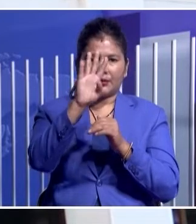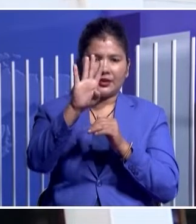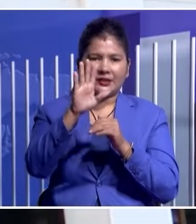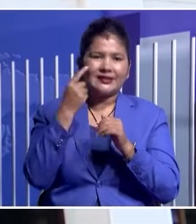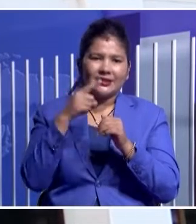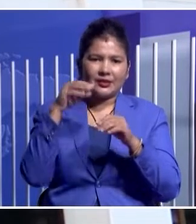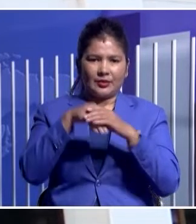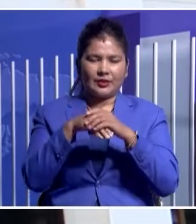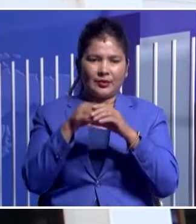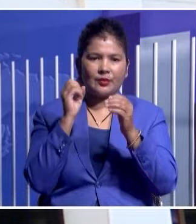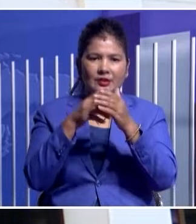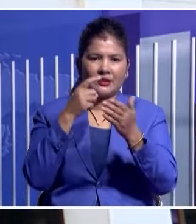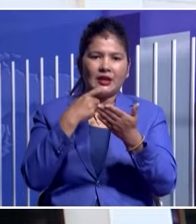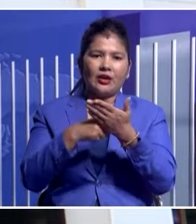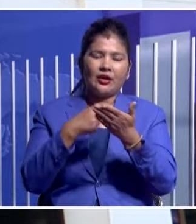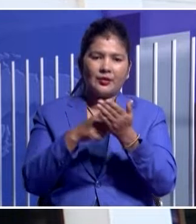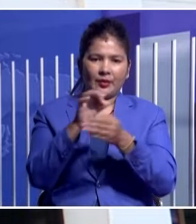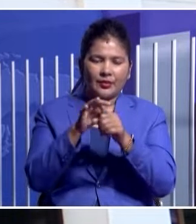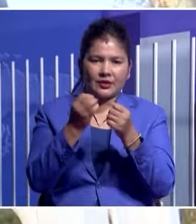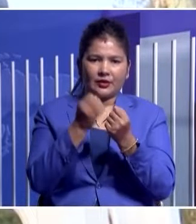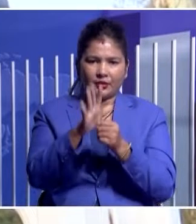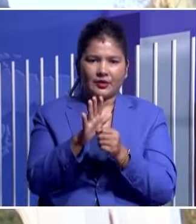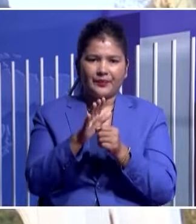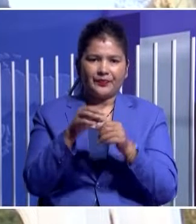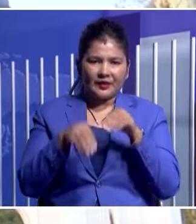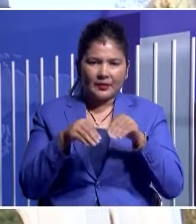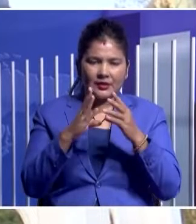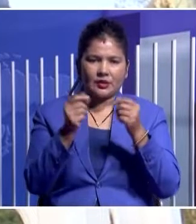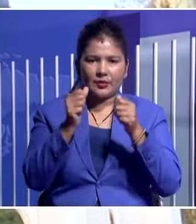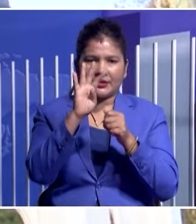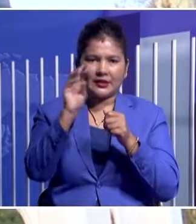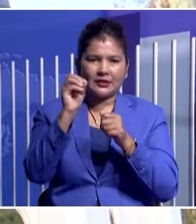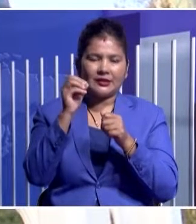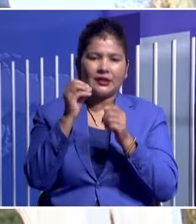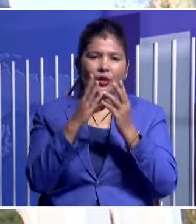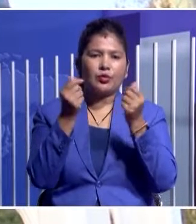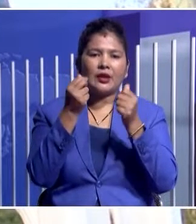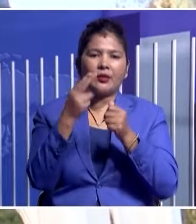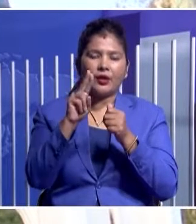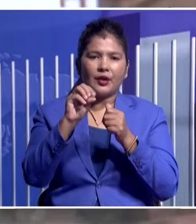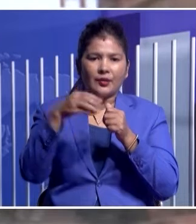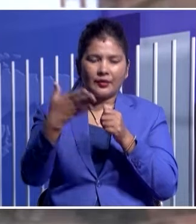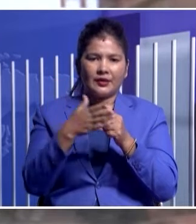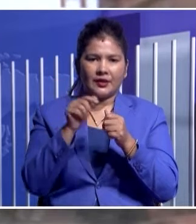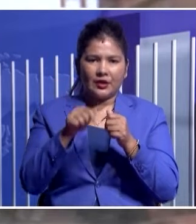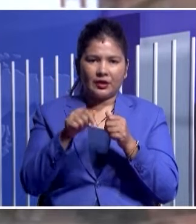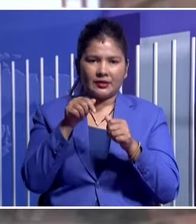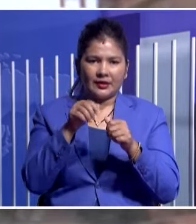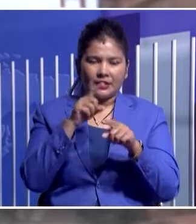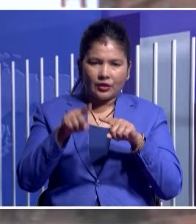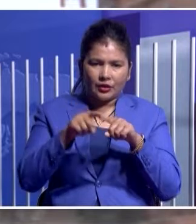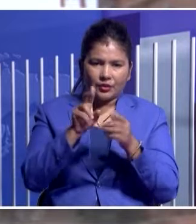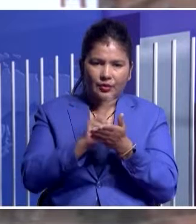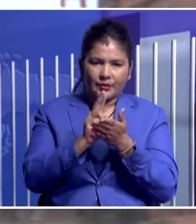बुझाउनुपर्ने ऐन नियममा व्यवस्था गरिएको छ। निर्वाचन सम्पन्न भएको 40 दिन पुरा भए पनि अझै आयोगमा खर्चको विवरण प्राप्त